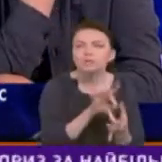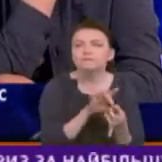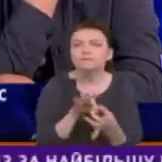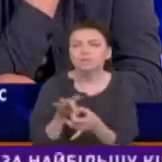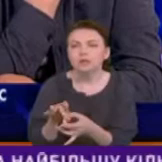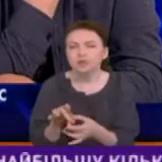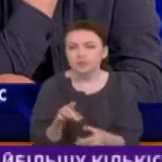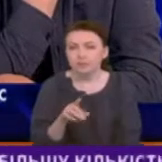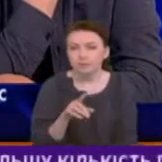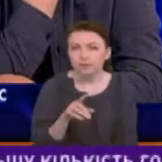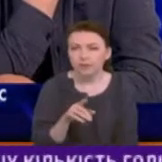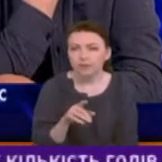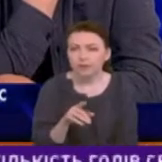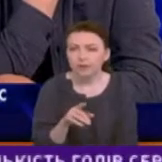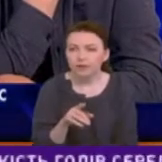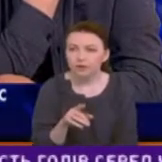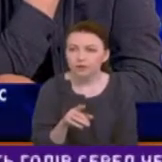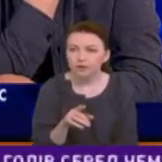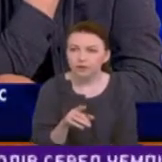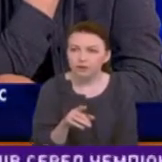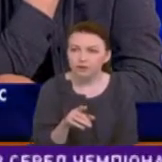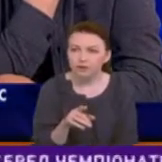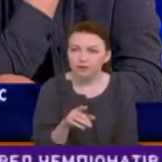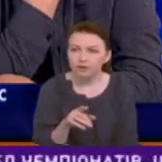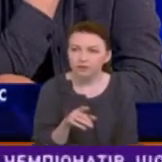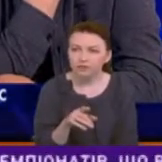маю в виду... Давайте, якщо нам вам цікаво почути